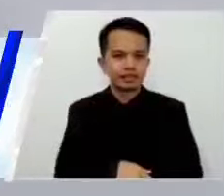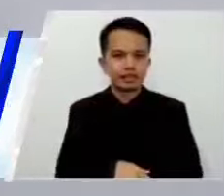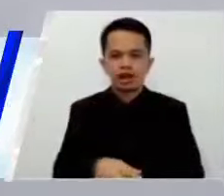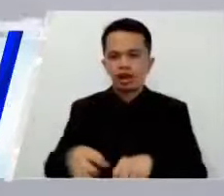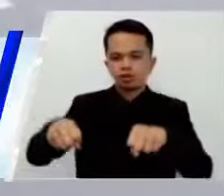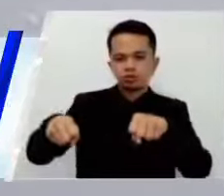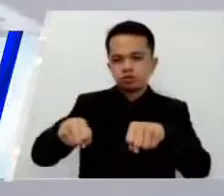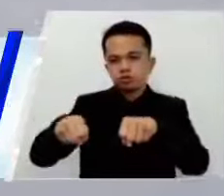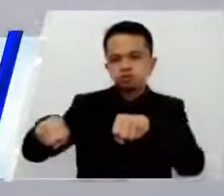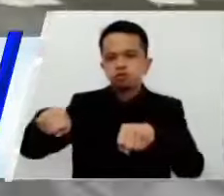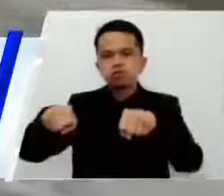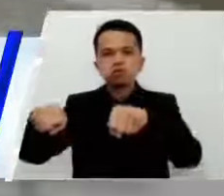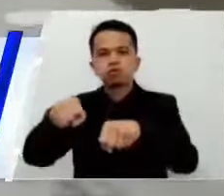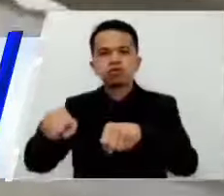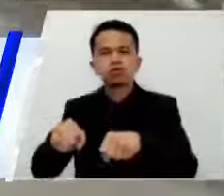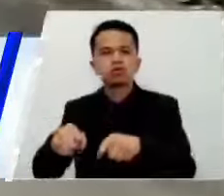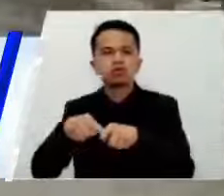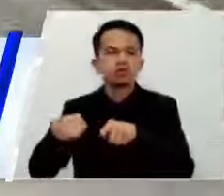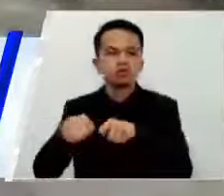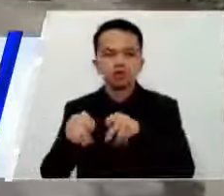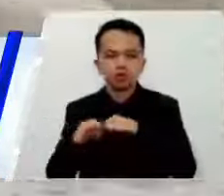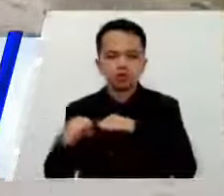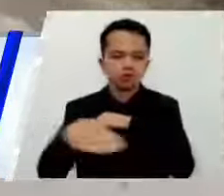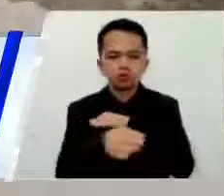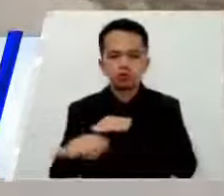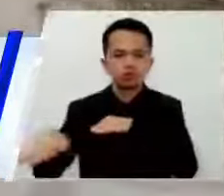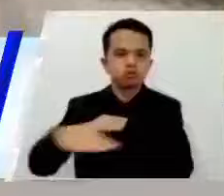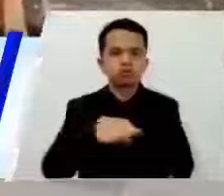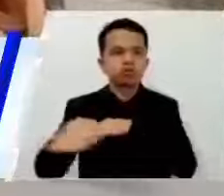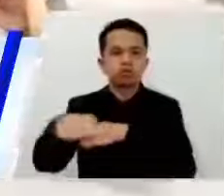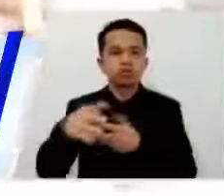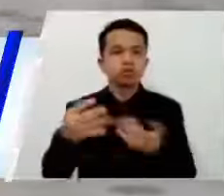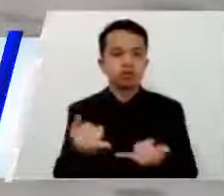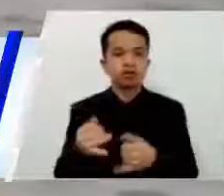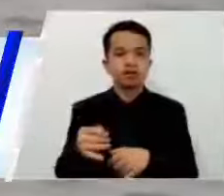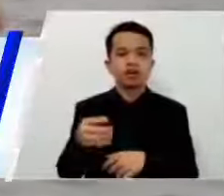7 kilometrong pababang daan. Nasa 20 racers ang lumahok.